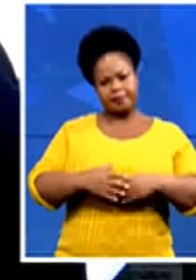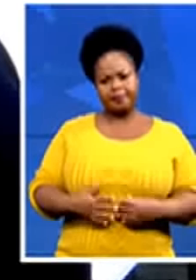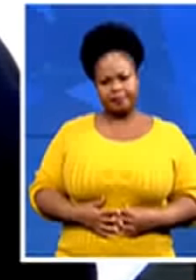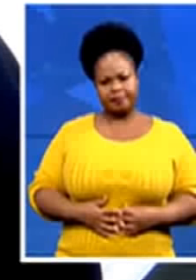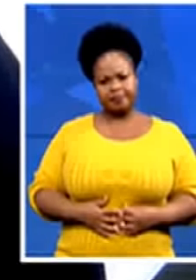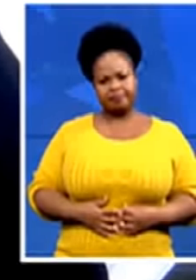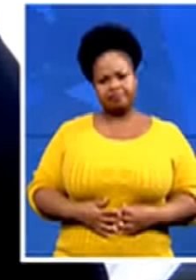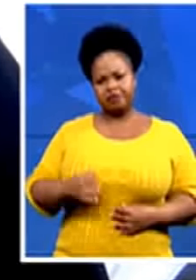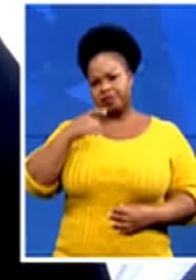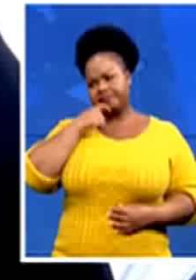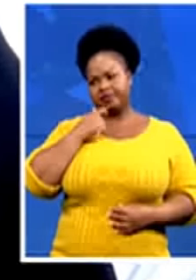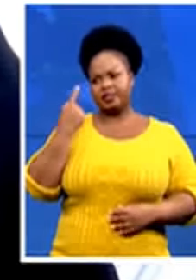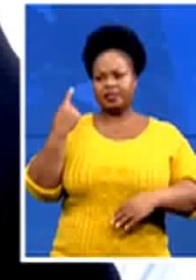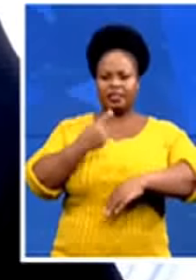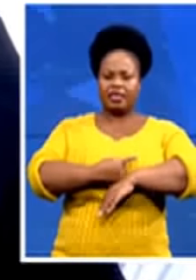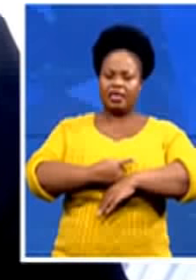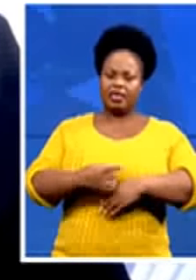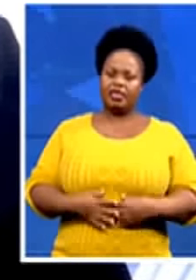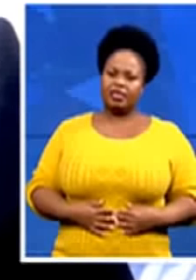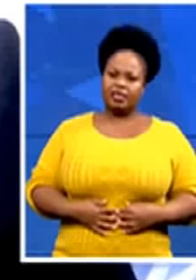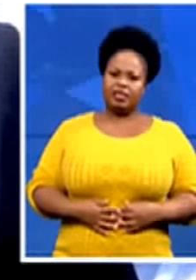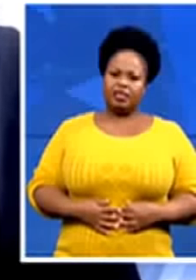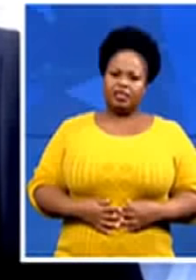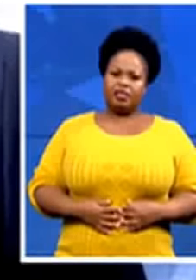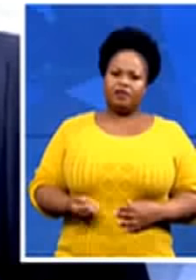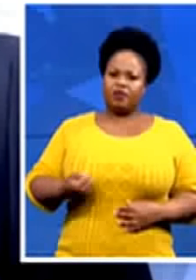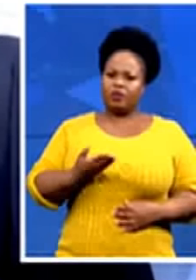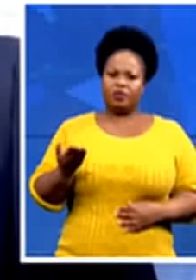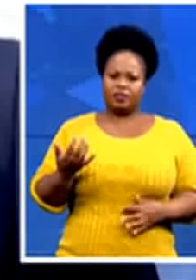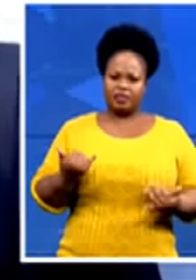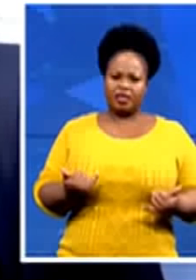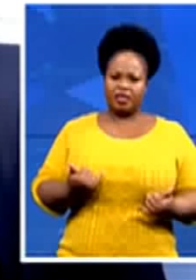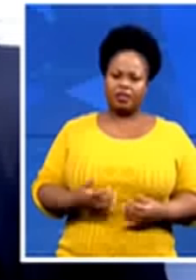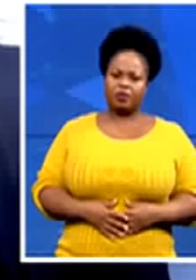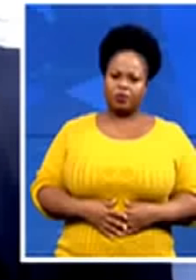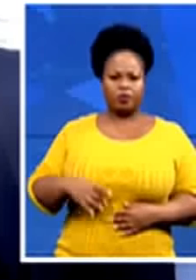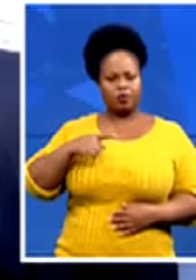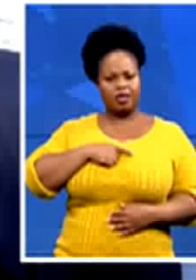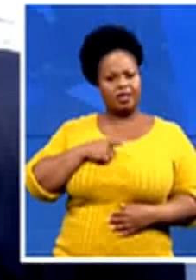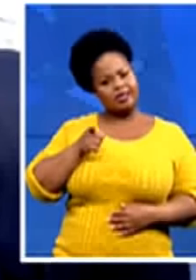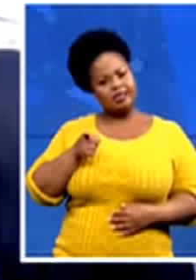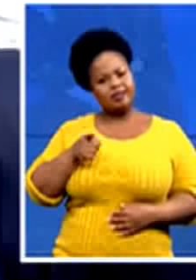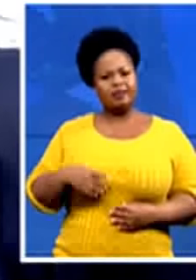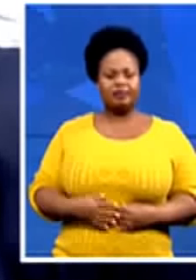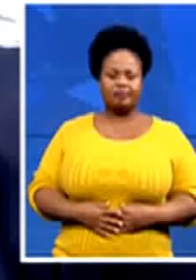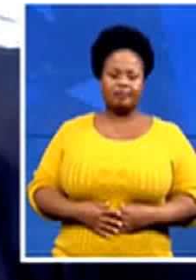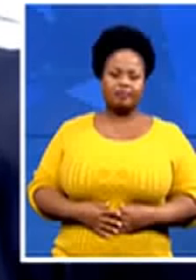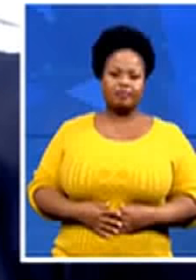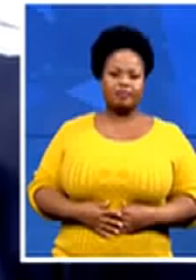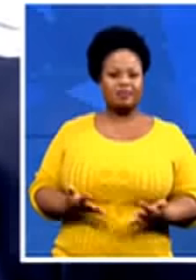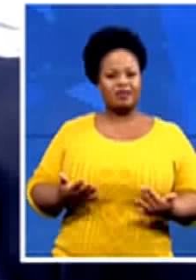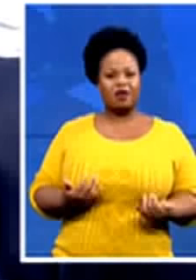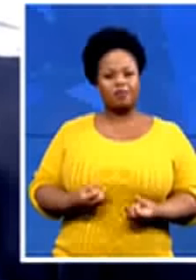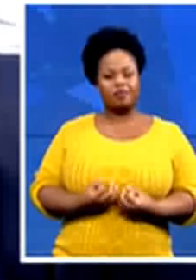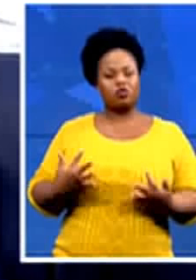engibona ukuthi linzima kakhulu kunina ekakhulukazi kuwena njengoba impilo yakho cishe eningi uyichithe naye